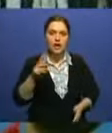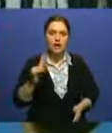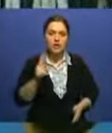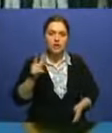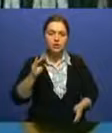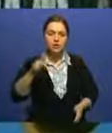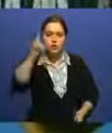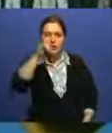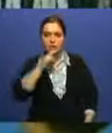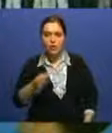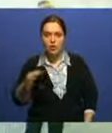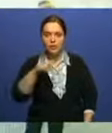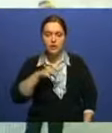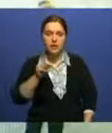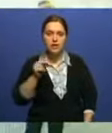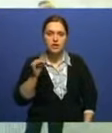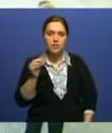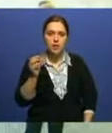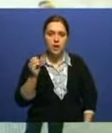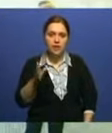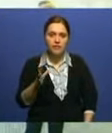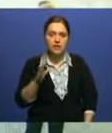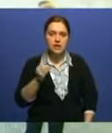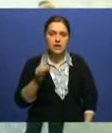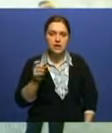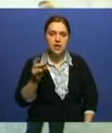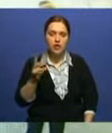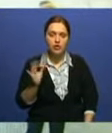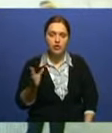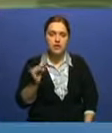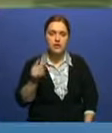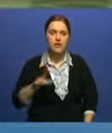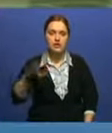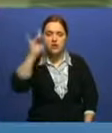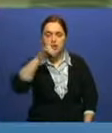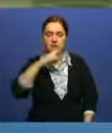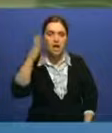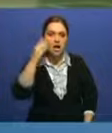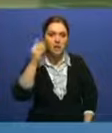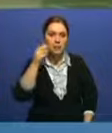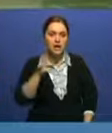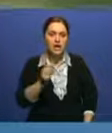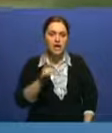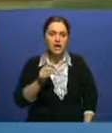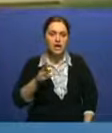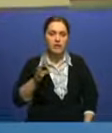Нурдаулет Али из Южно-Казахстанской области, Дастан Альчибаев и Тимирлан Сейтханов из Восточного Казахстана, алматинцы Азиз